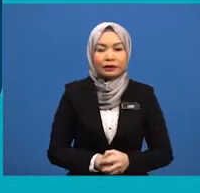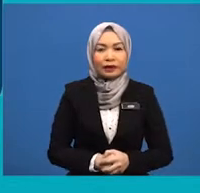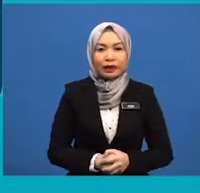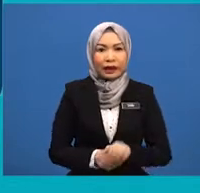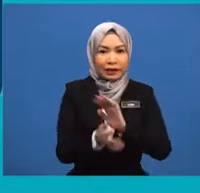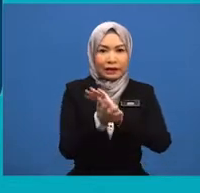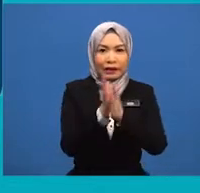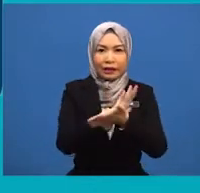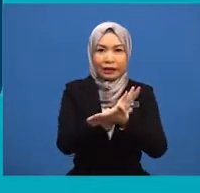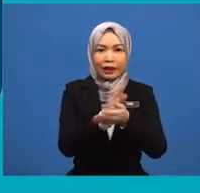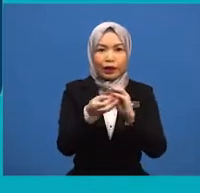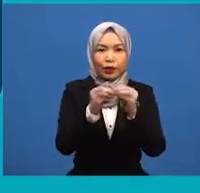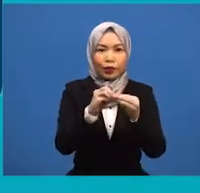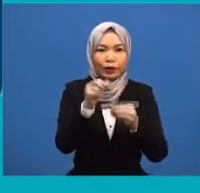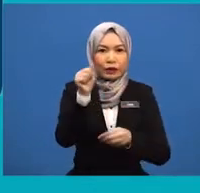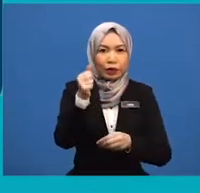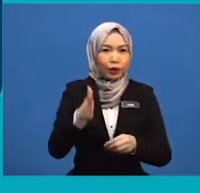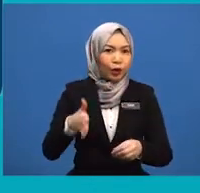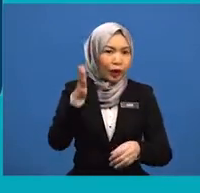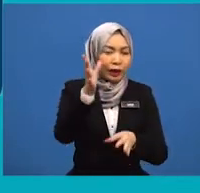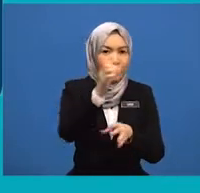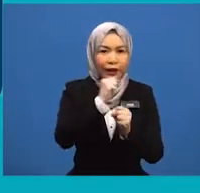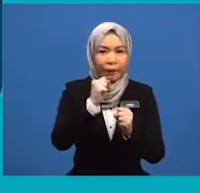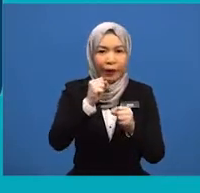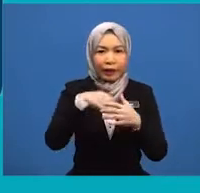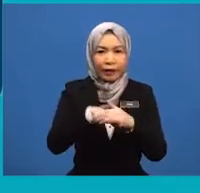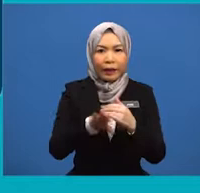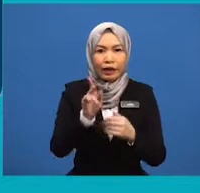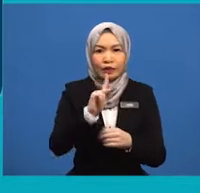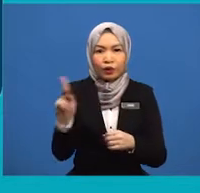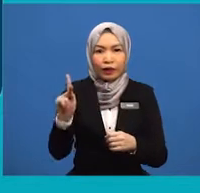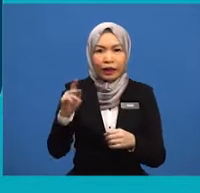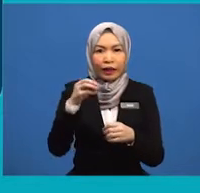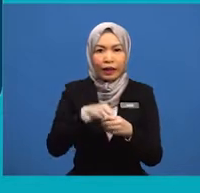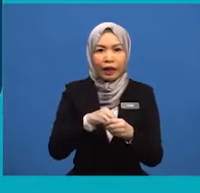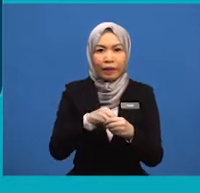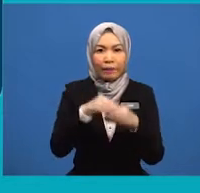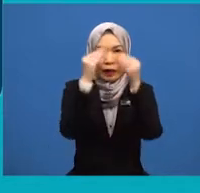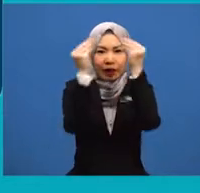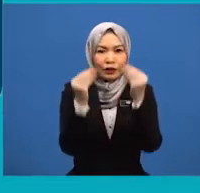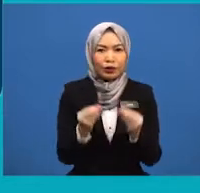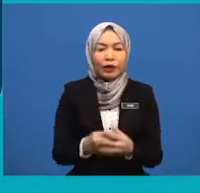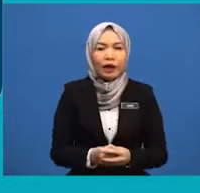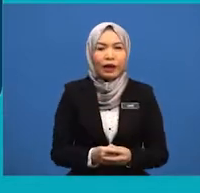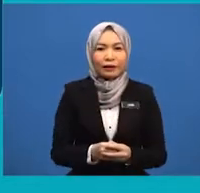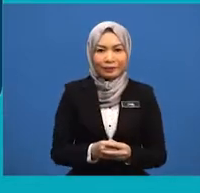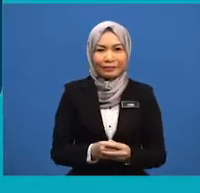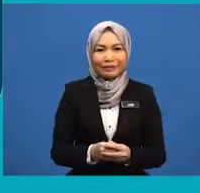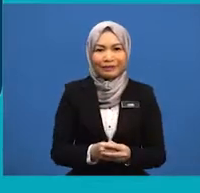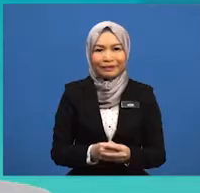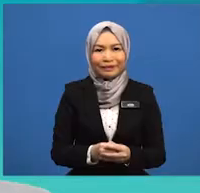Maka, nombor 10 akan dapat dimasukkan ke dalam jumlah. Mudah kan?